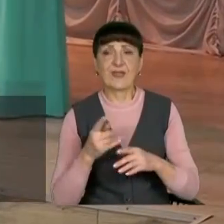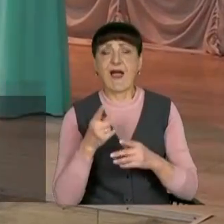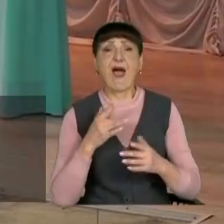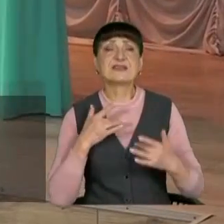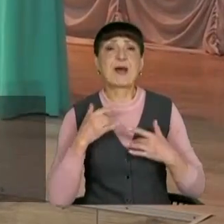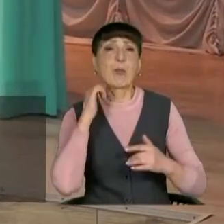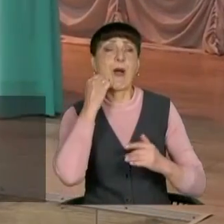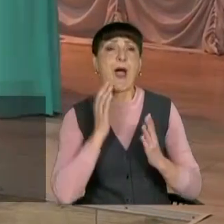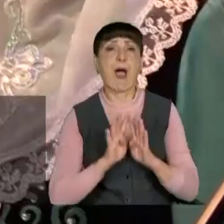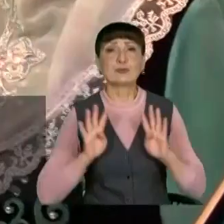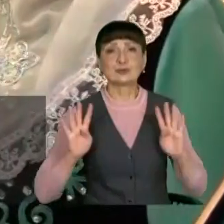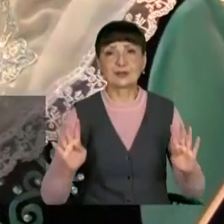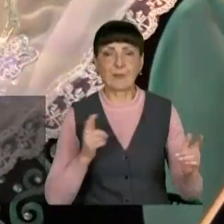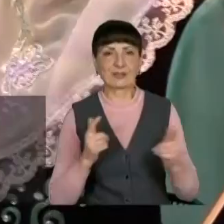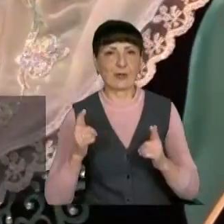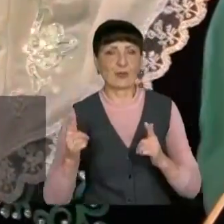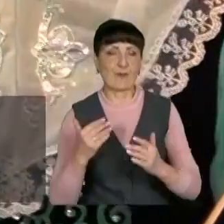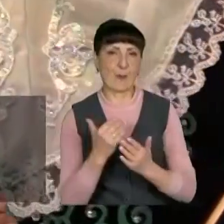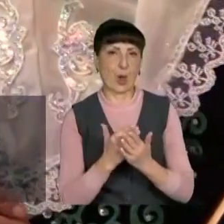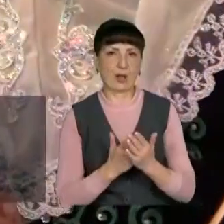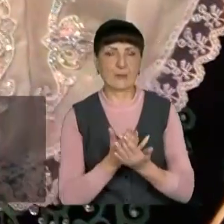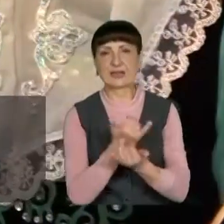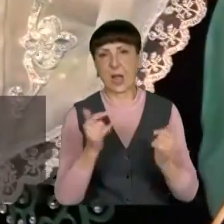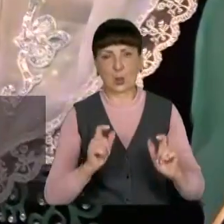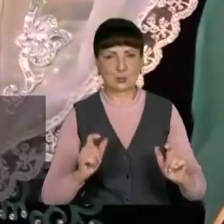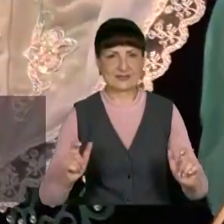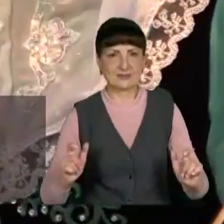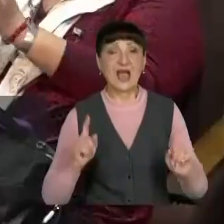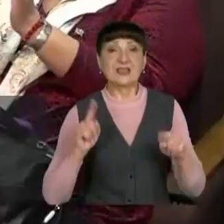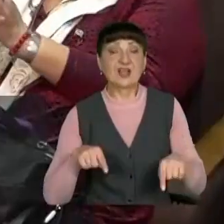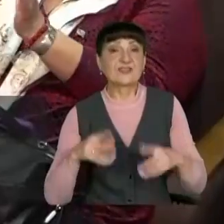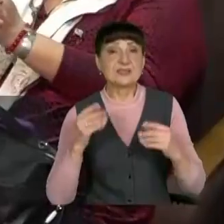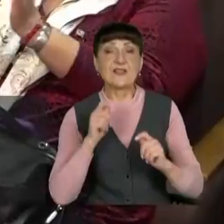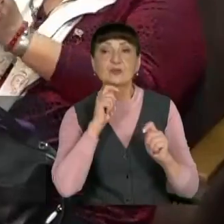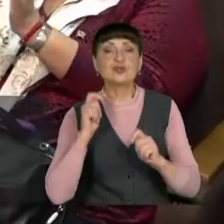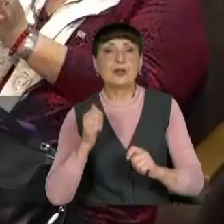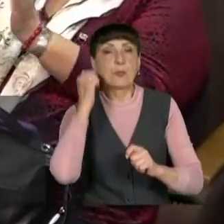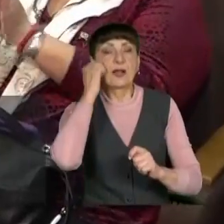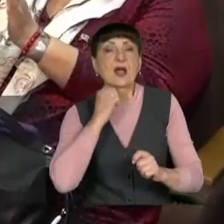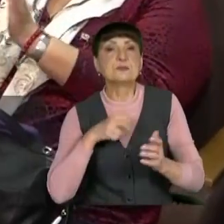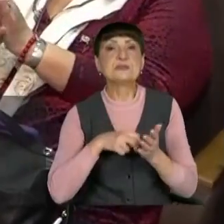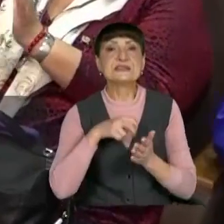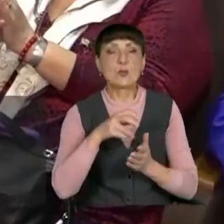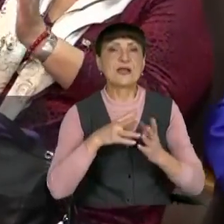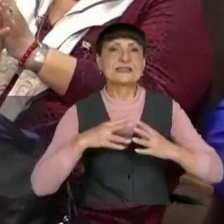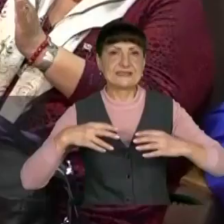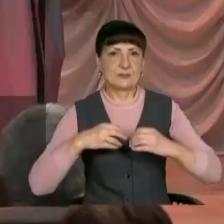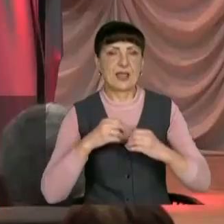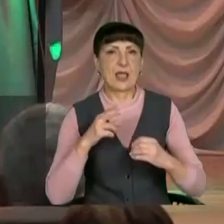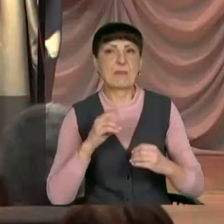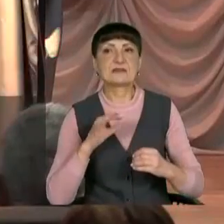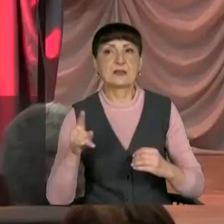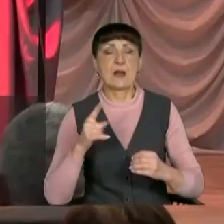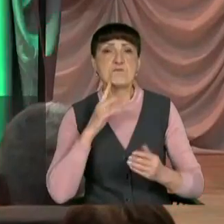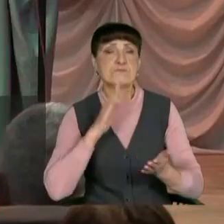хор, местные музыканты подготовили насыщенную программу для горожан. Также в этот день вручили благодарственное письмо семье Берденовых за